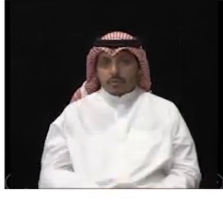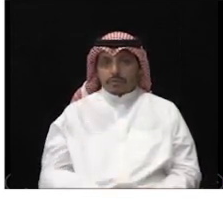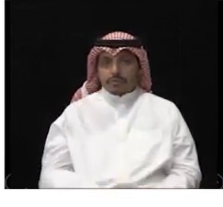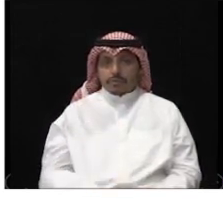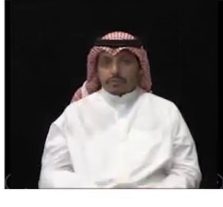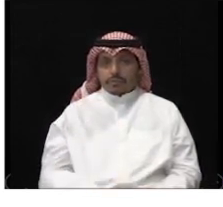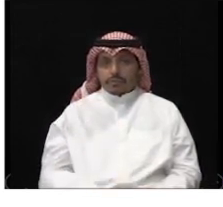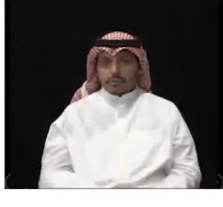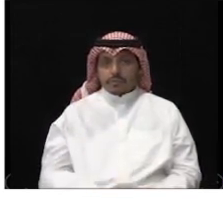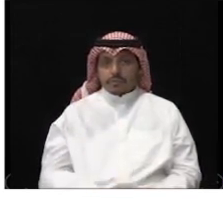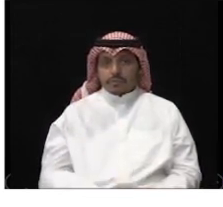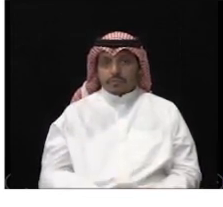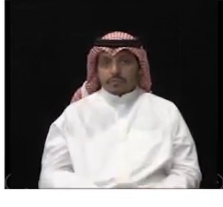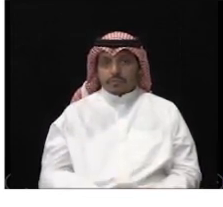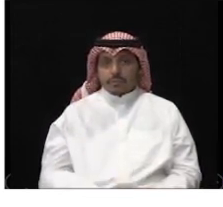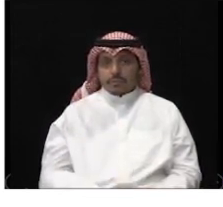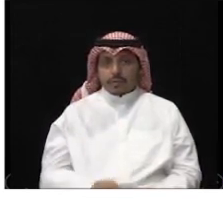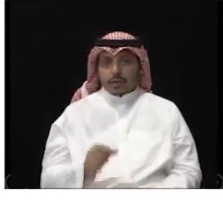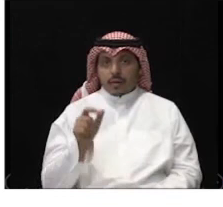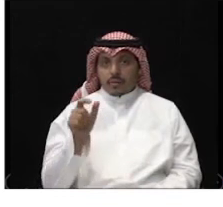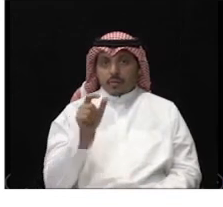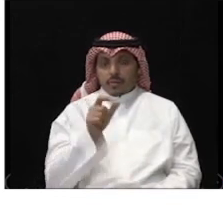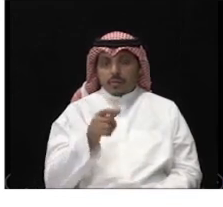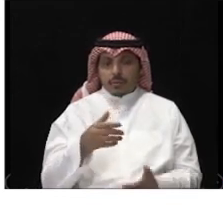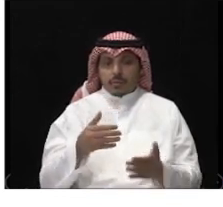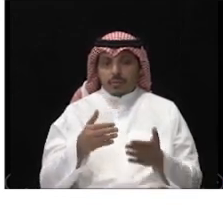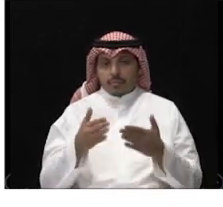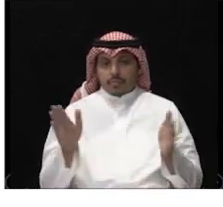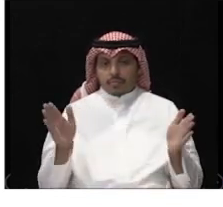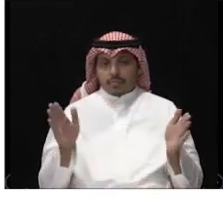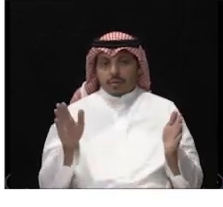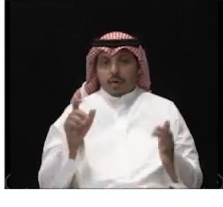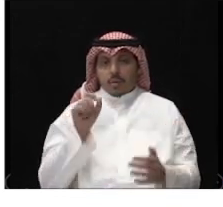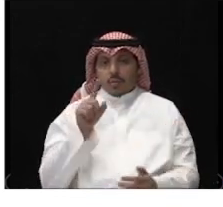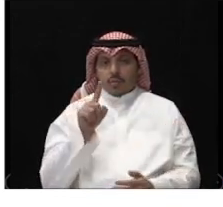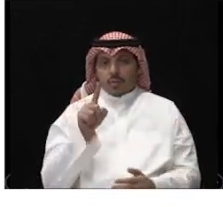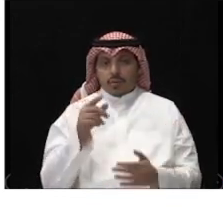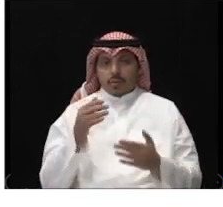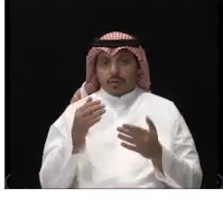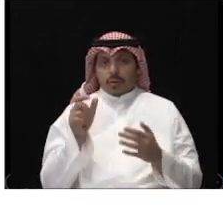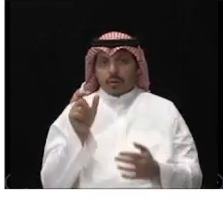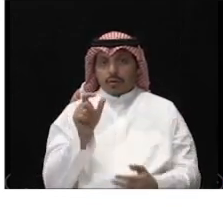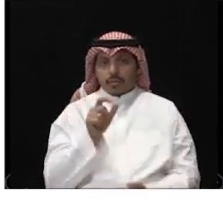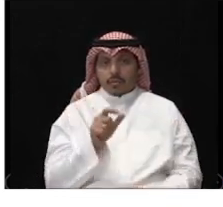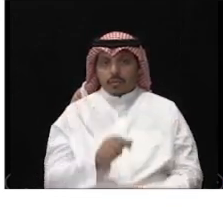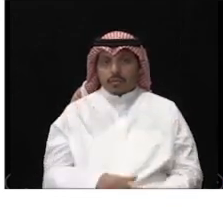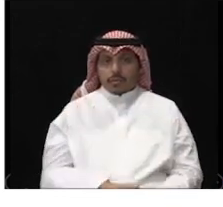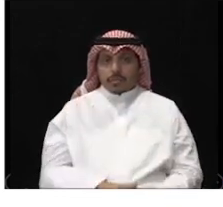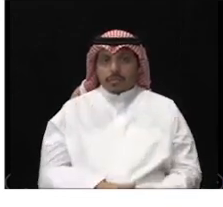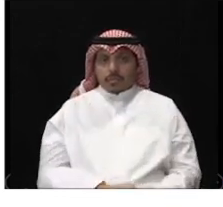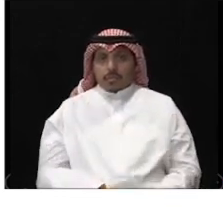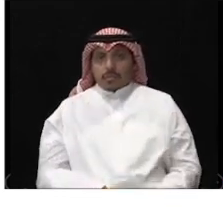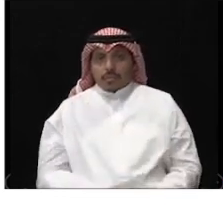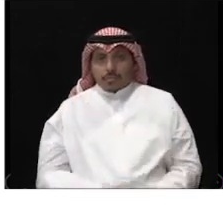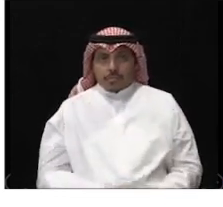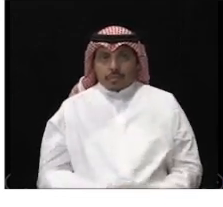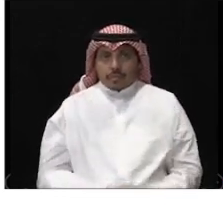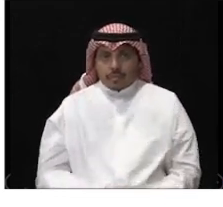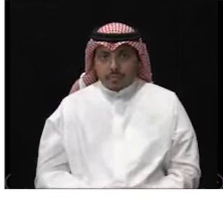الذا إذا كانت في آخر الكلمة منفصلة أو في أول الكلمة. وهنا الذا في آخر الكلمة